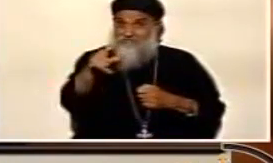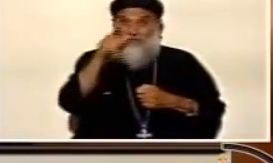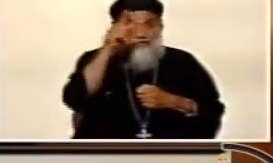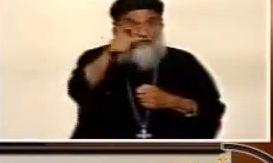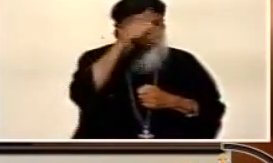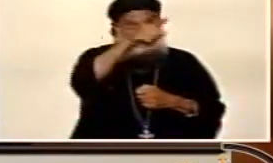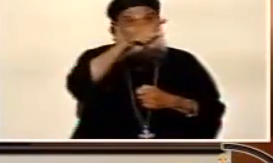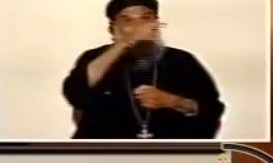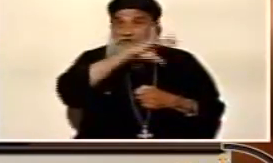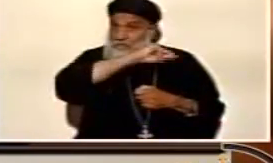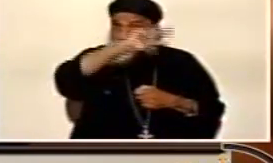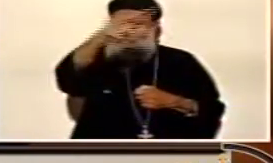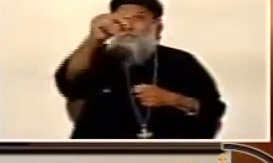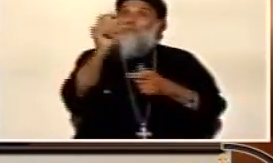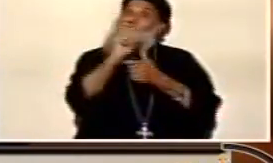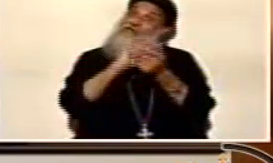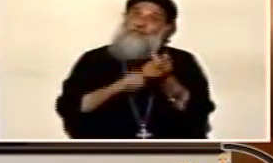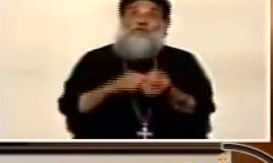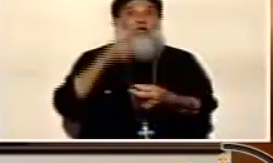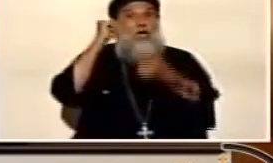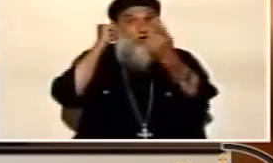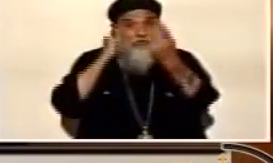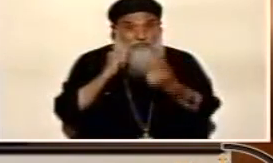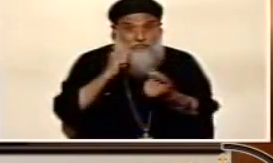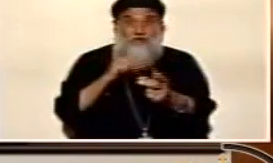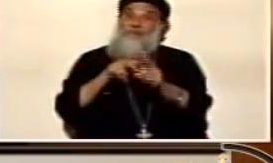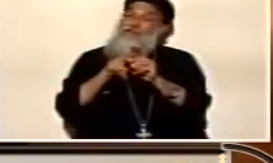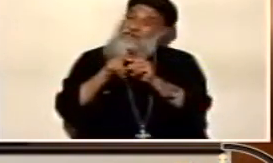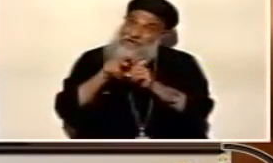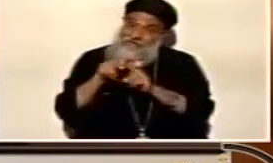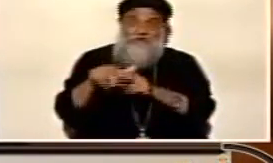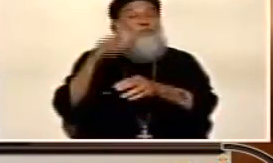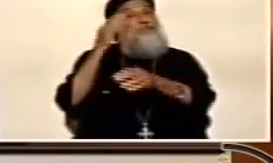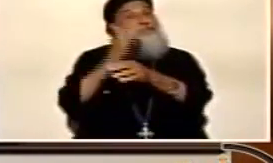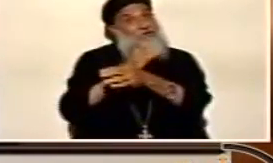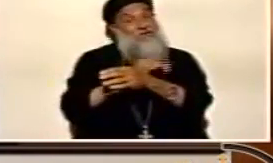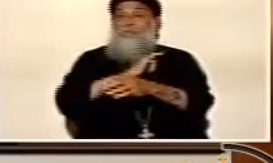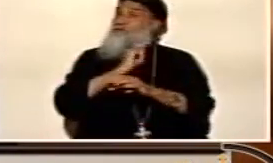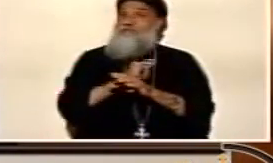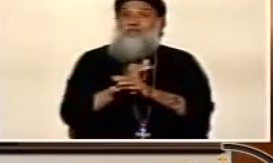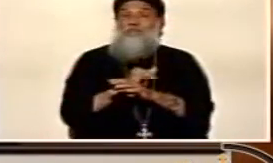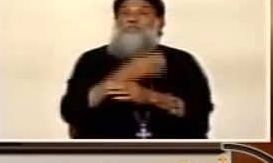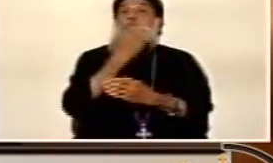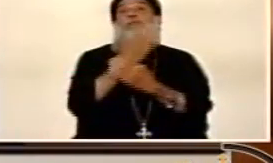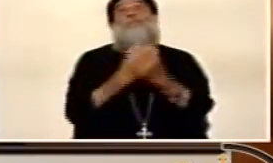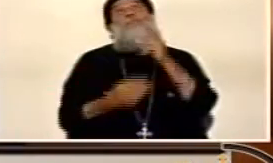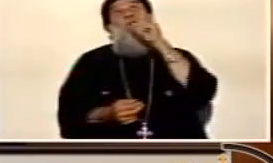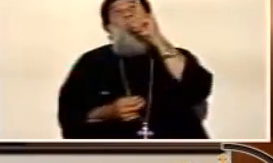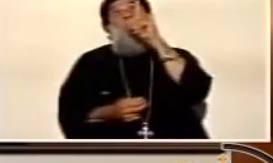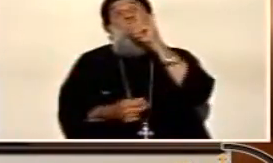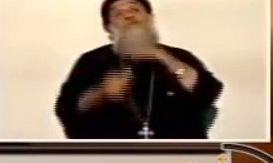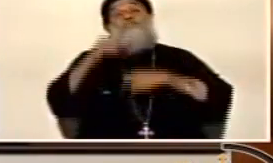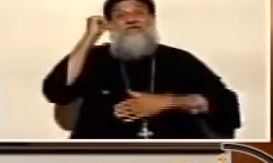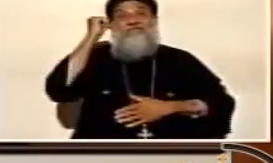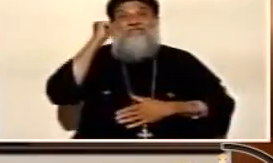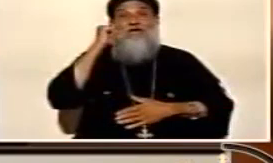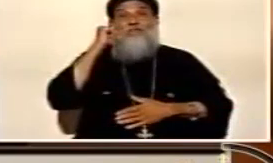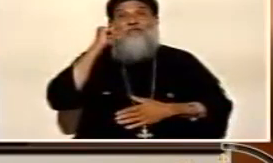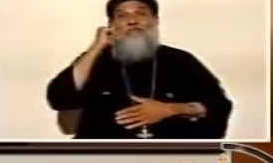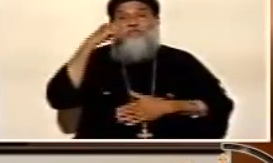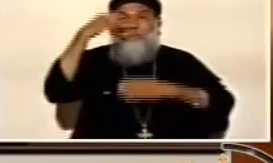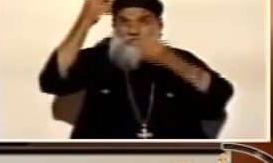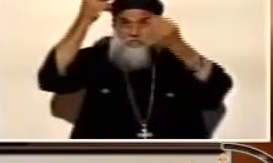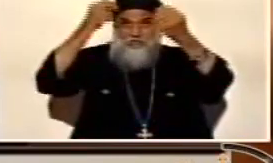القراءات دي كلها أو الإنجيل ده كله بيتكلم عن تميز أولاد الله، يعطون